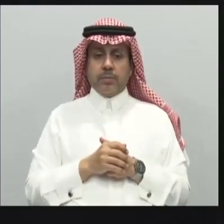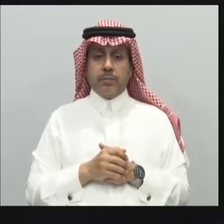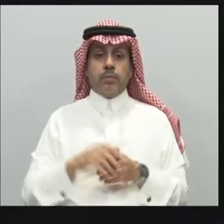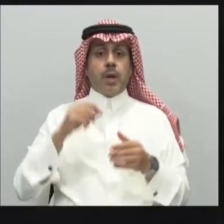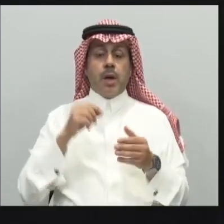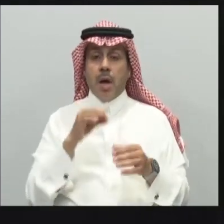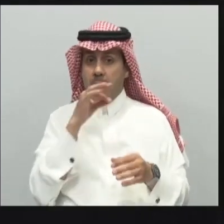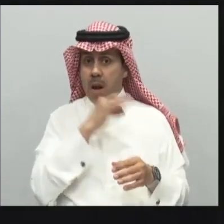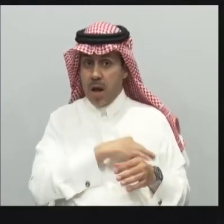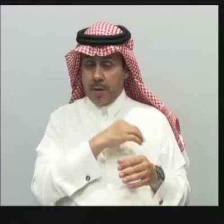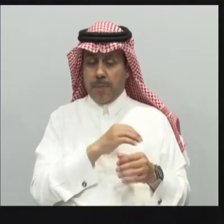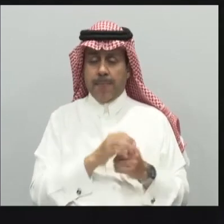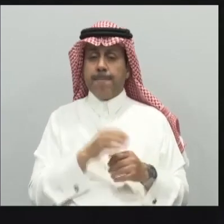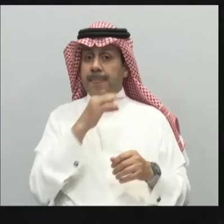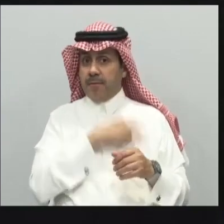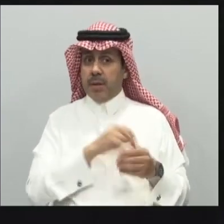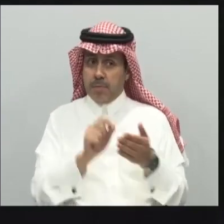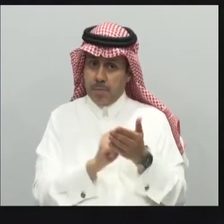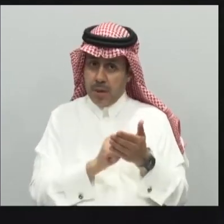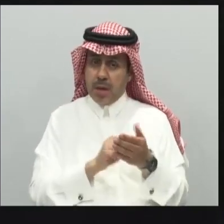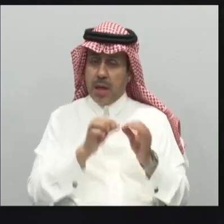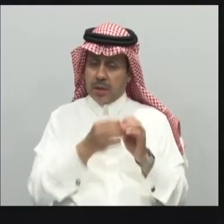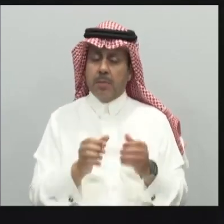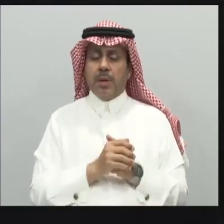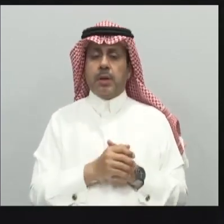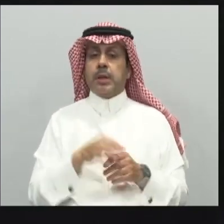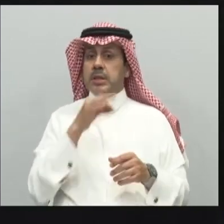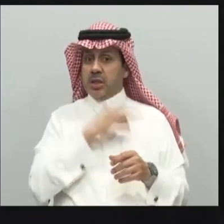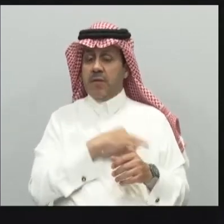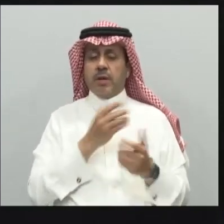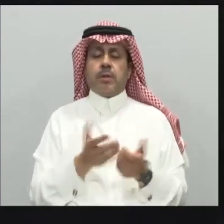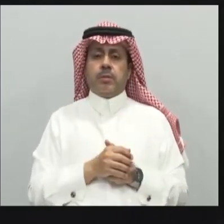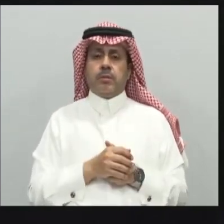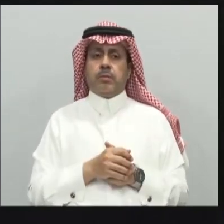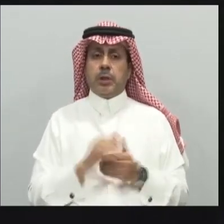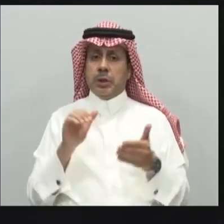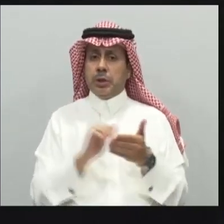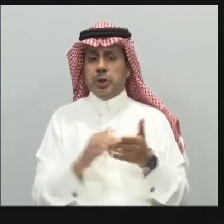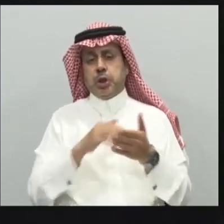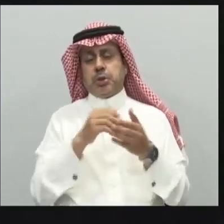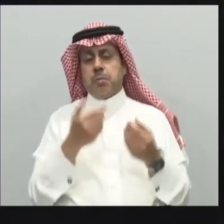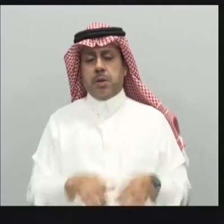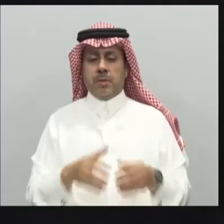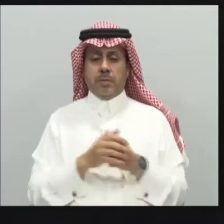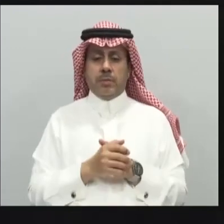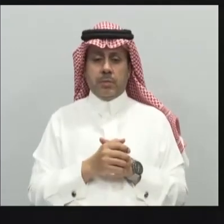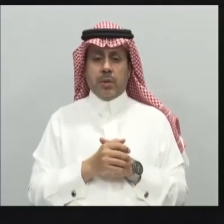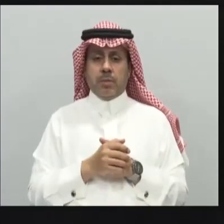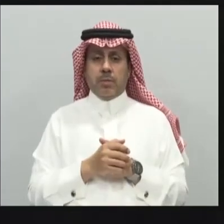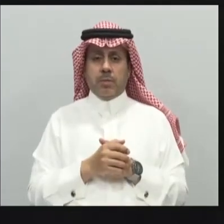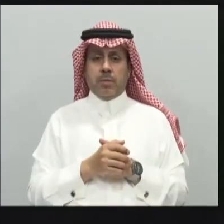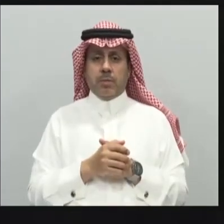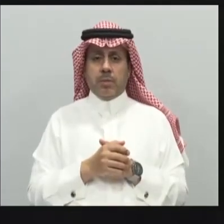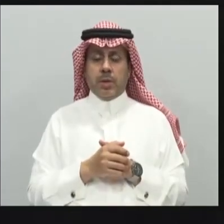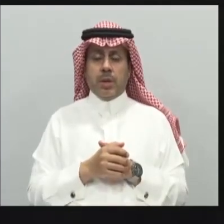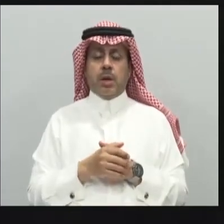البيع استعمال المبيع والاستفاده منه وهذا الشرط يخالف وهذا المقصود هذا ما يتعلق